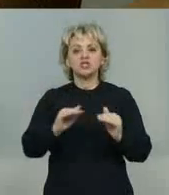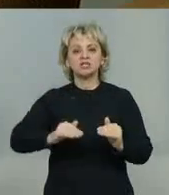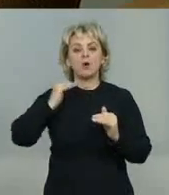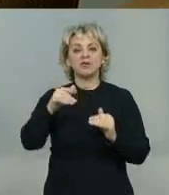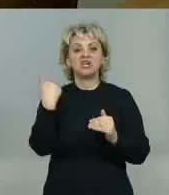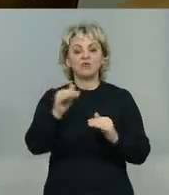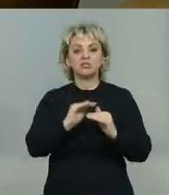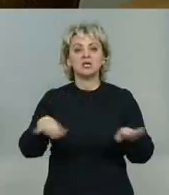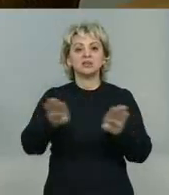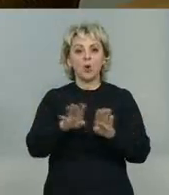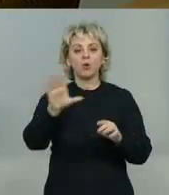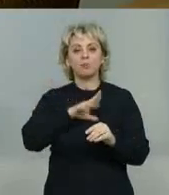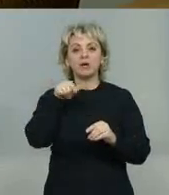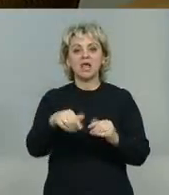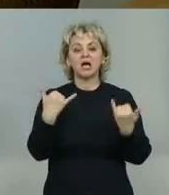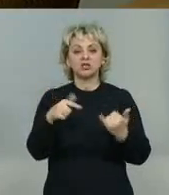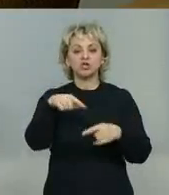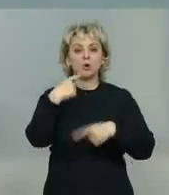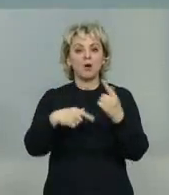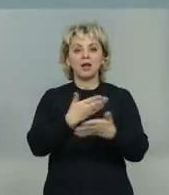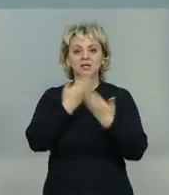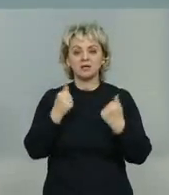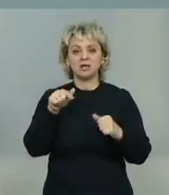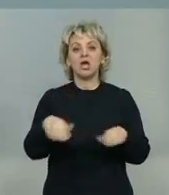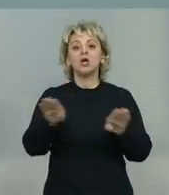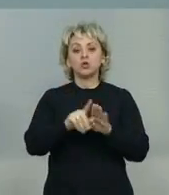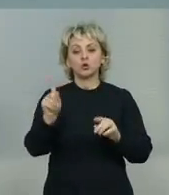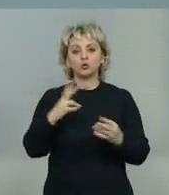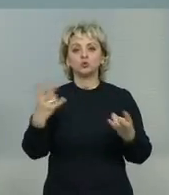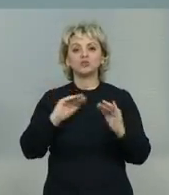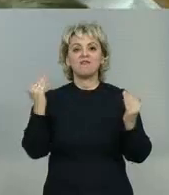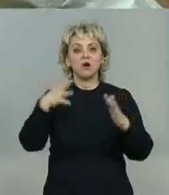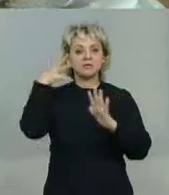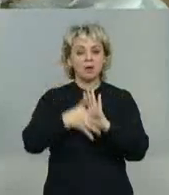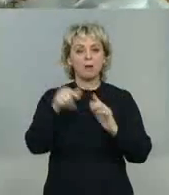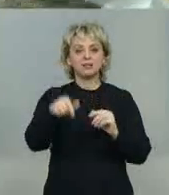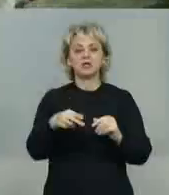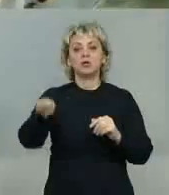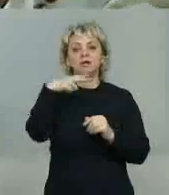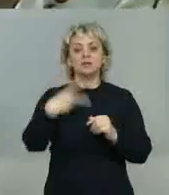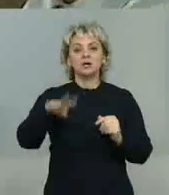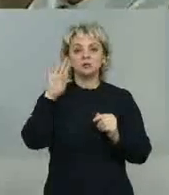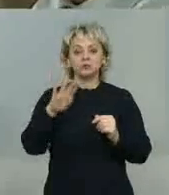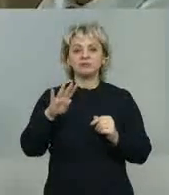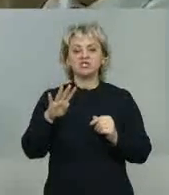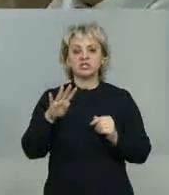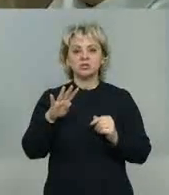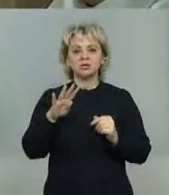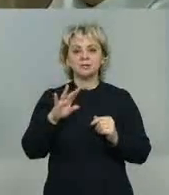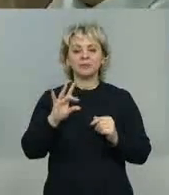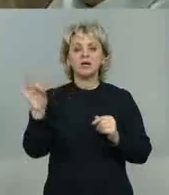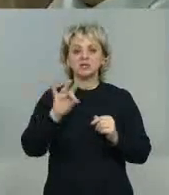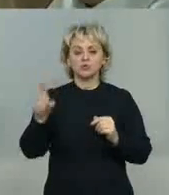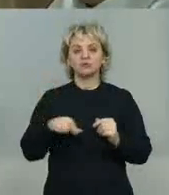Говорит, в его детстве такое было, а у нынешнего поколения нет. Так что нужно вакуум заполнять. Елена Рябжанова, Сергей Вишняков,